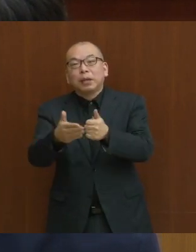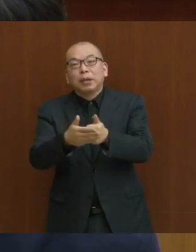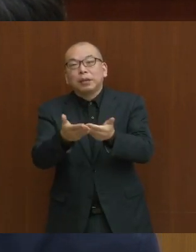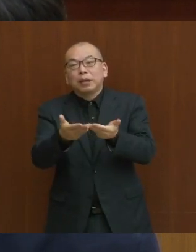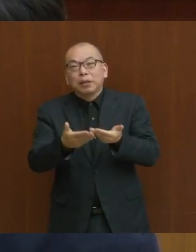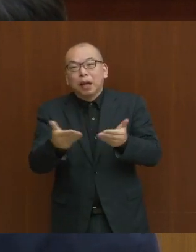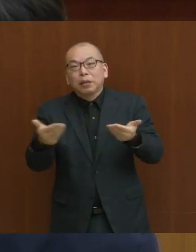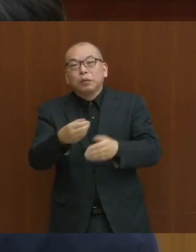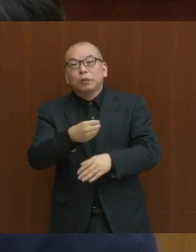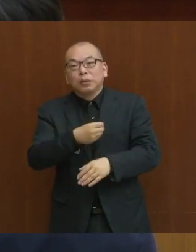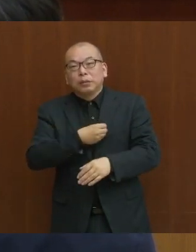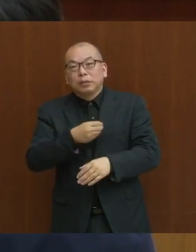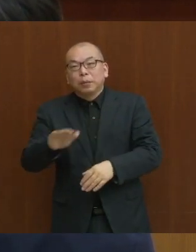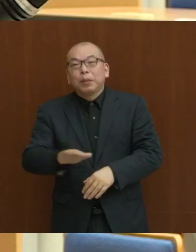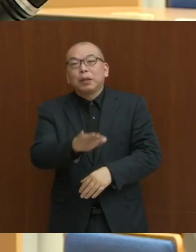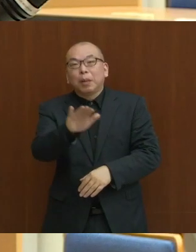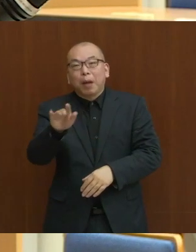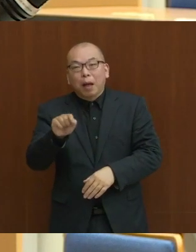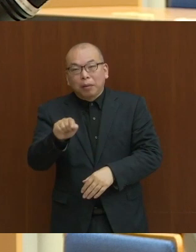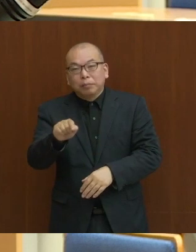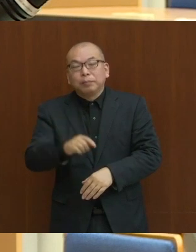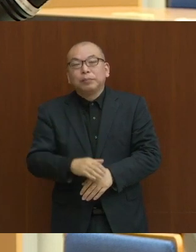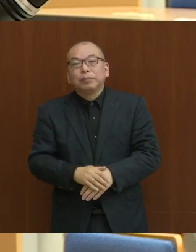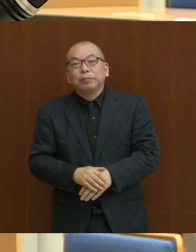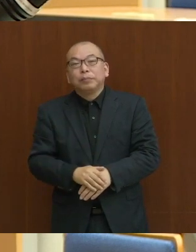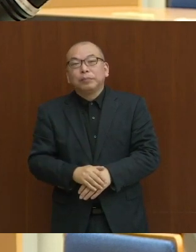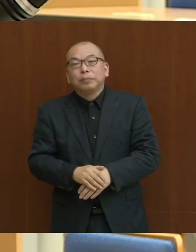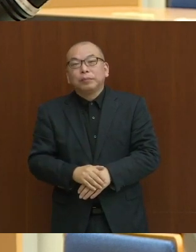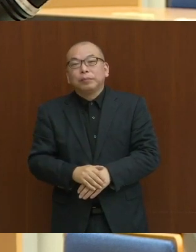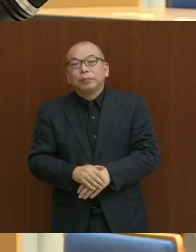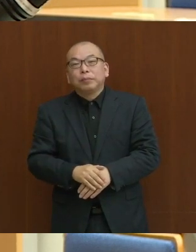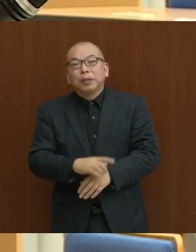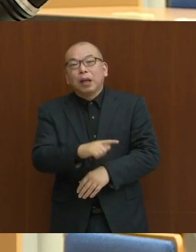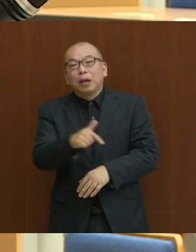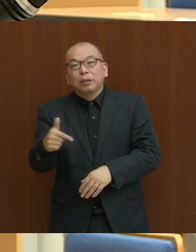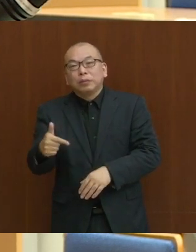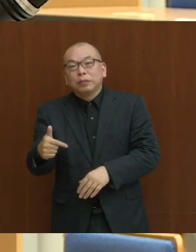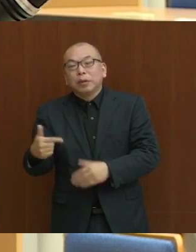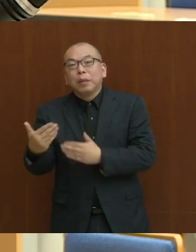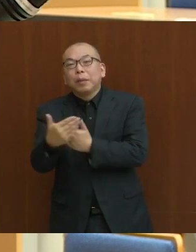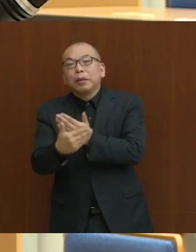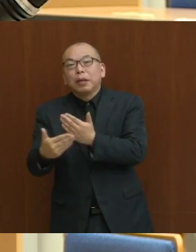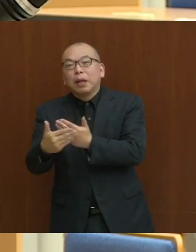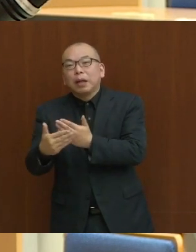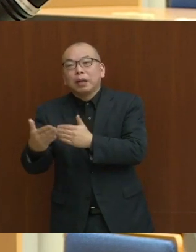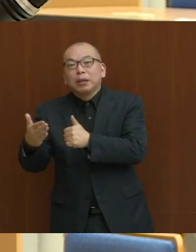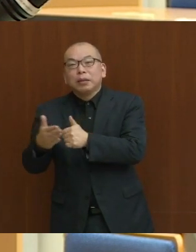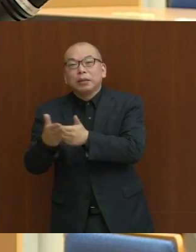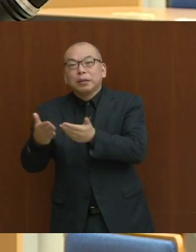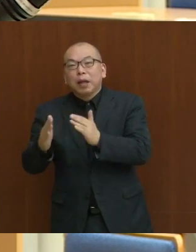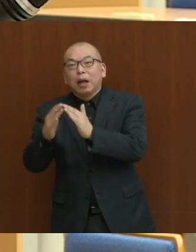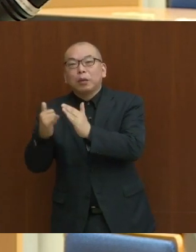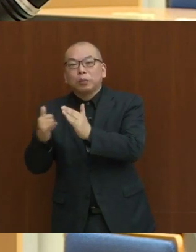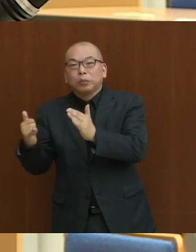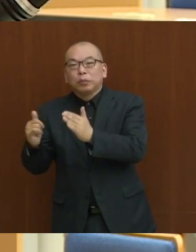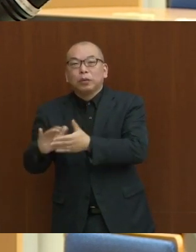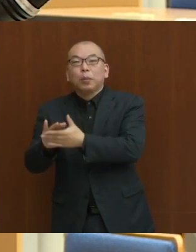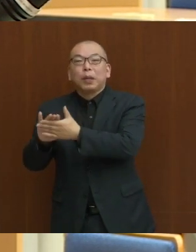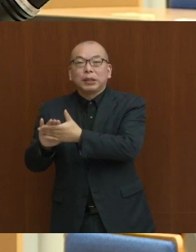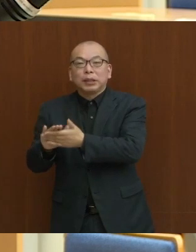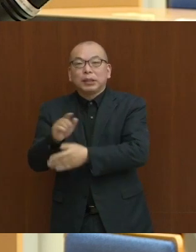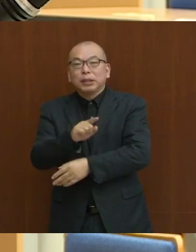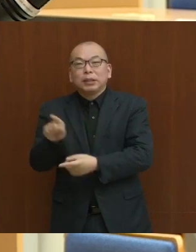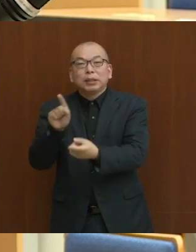った職員の皆様、あらゆる場面で支援をしてくれた家族、友人